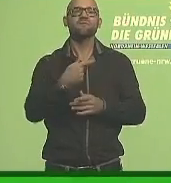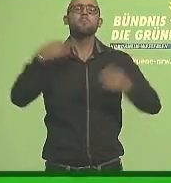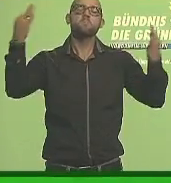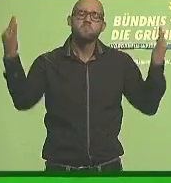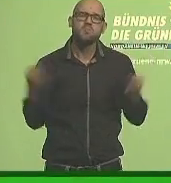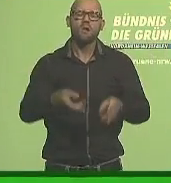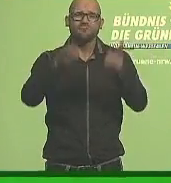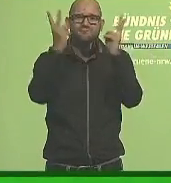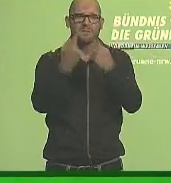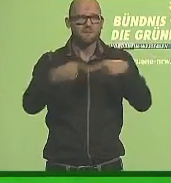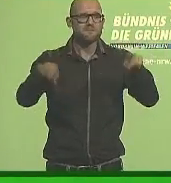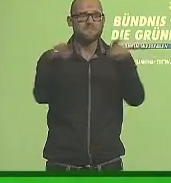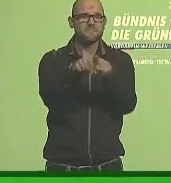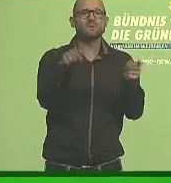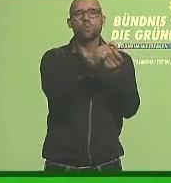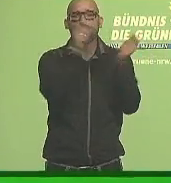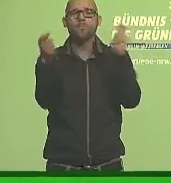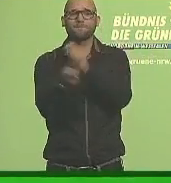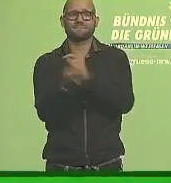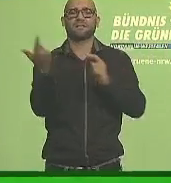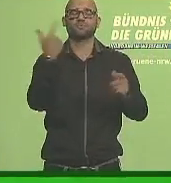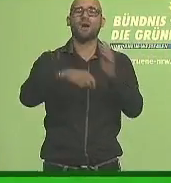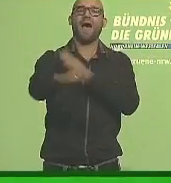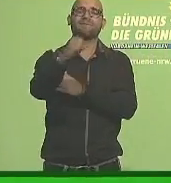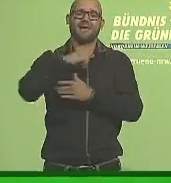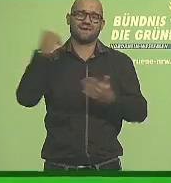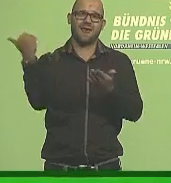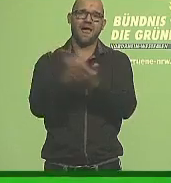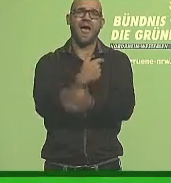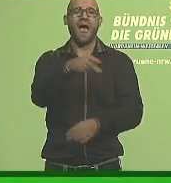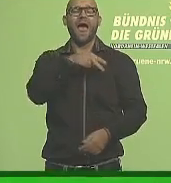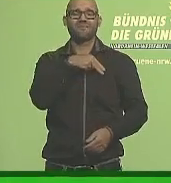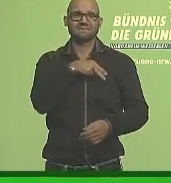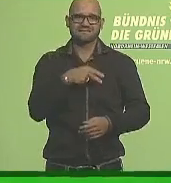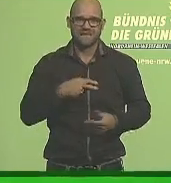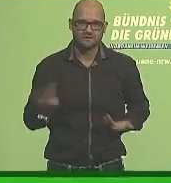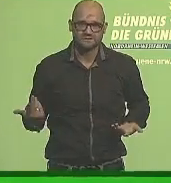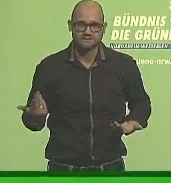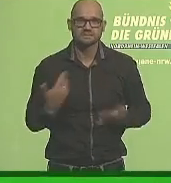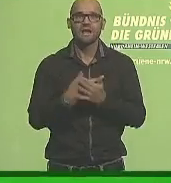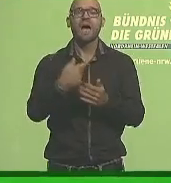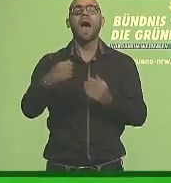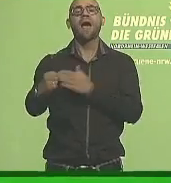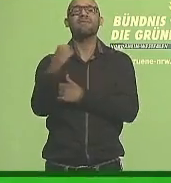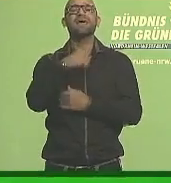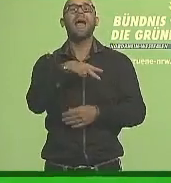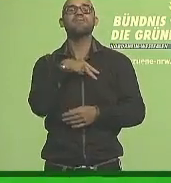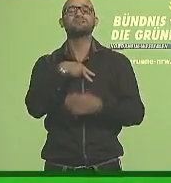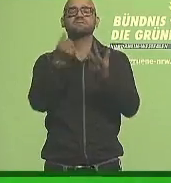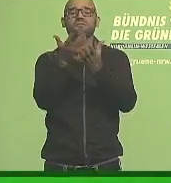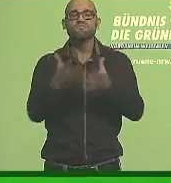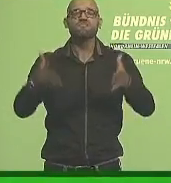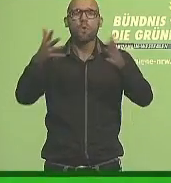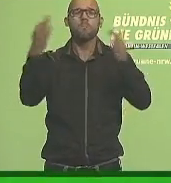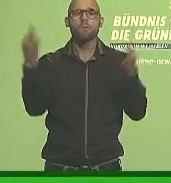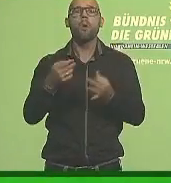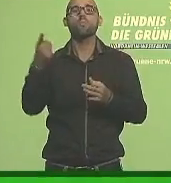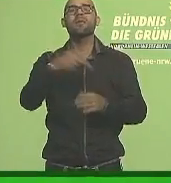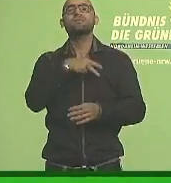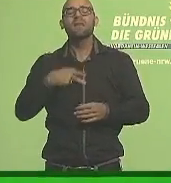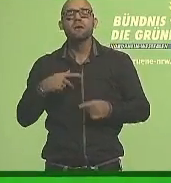adäquate Umsetzung von Energieeffizienz. Wir brauchen den Energieeffizienzfonds und wir brauchen Einsparverpflichtungen, so wie es in